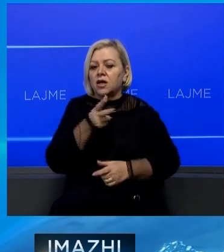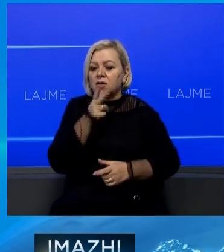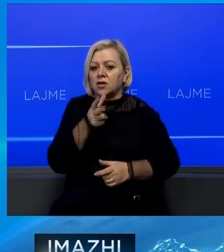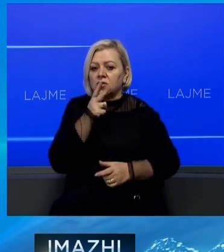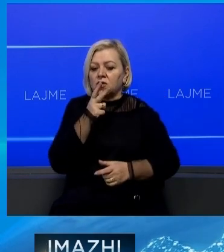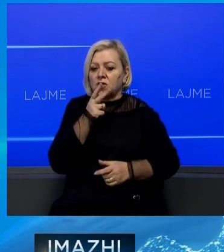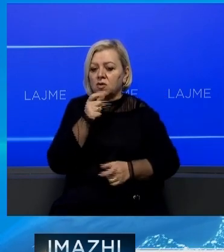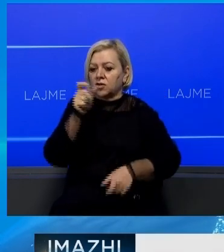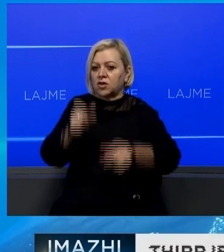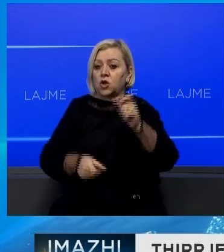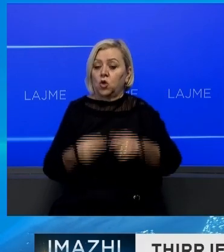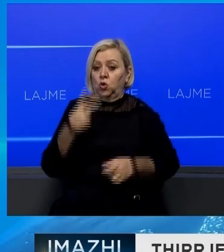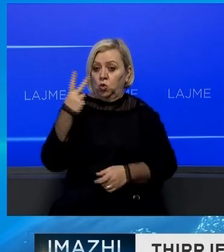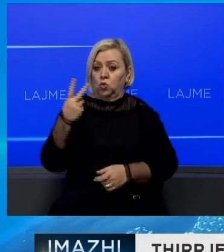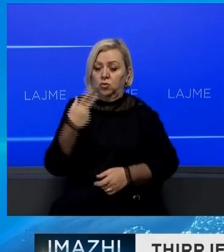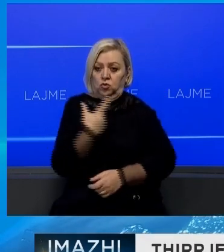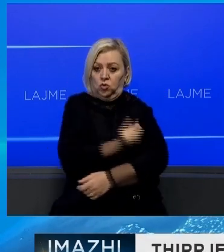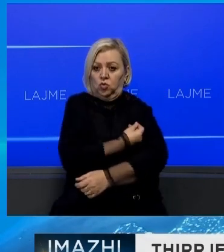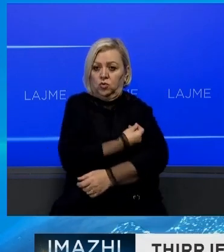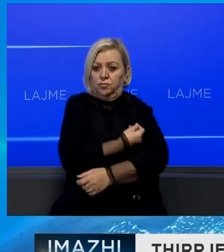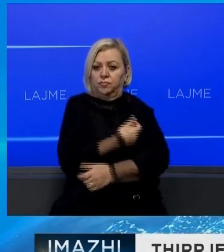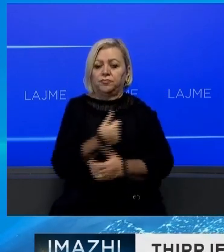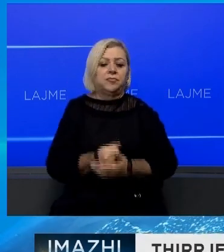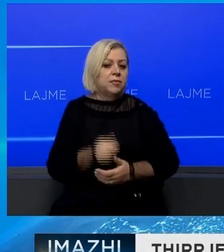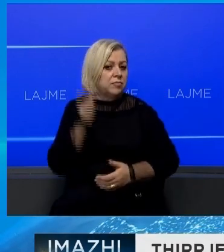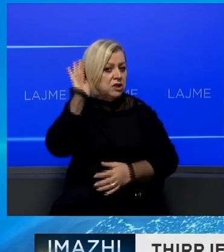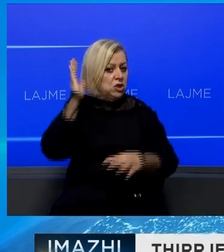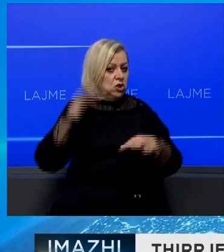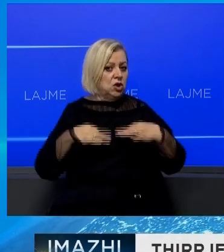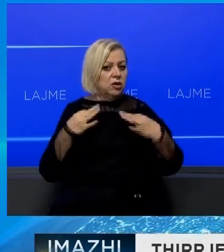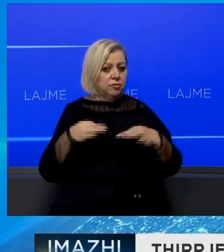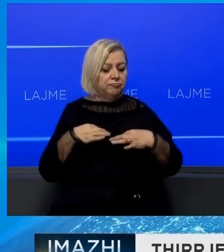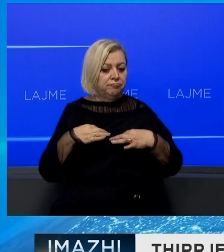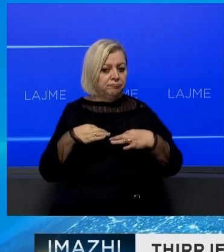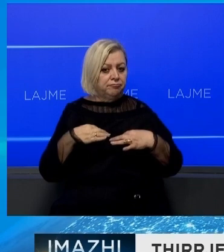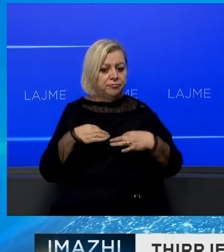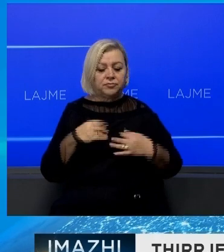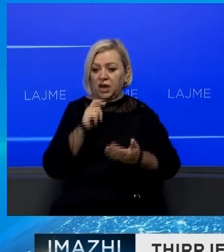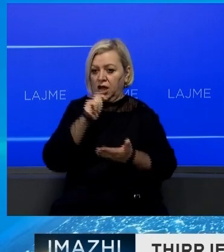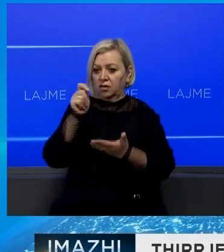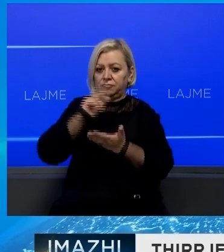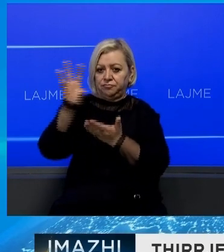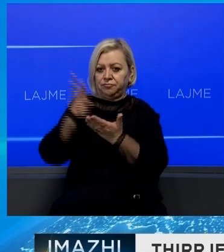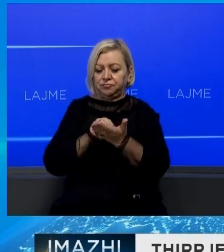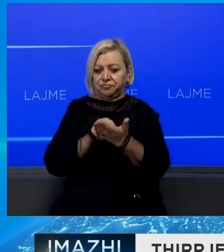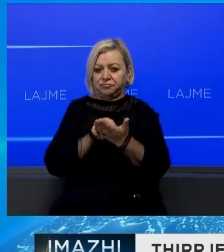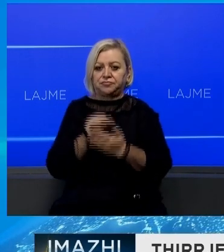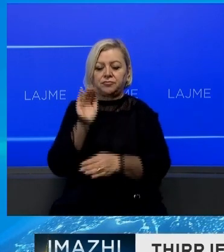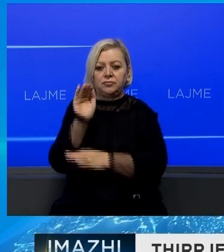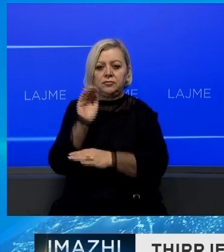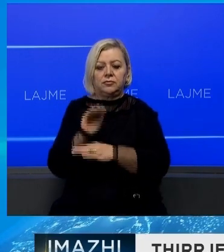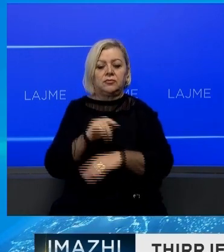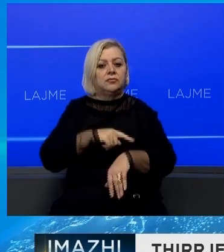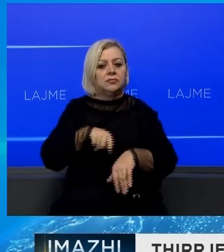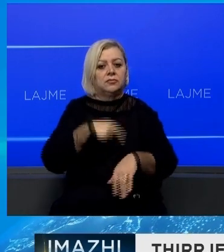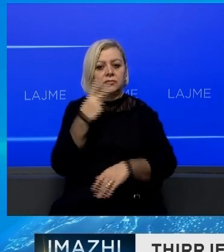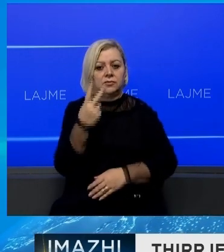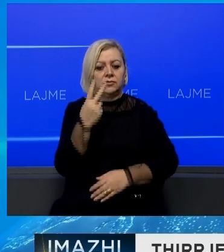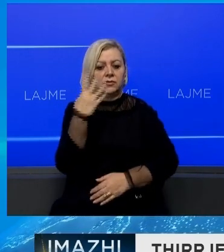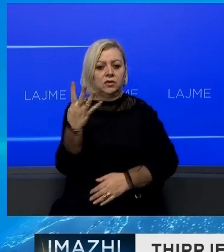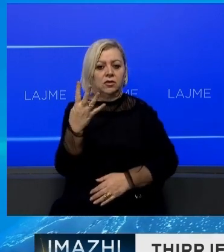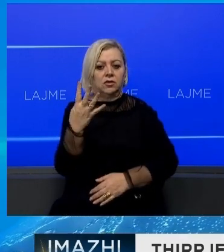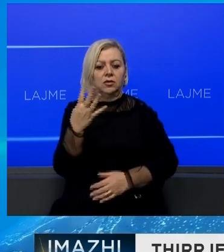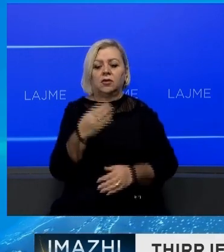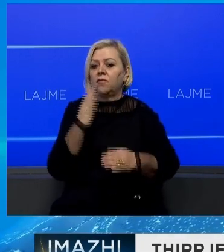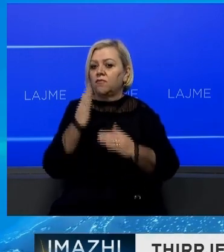të marrin 2 dozat e vaksinës. E Ministria e Shëndetësisë, sipas të dhënave nga instituti, njofton se gjatë 24 orëve të